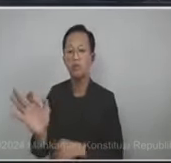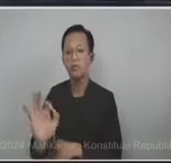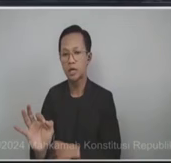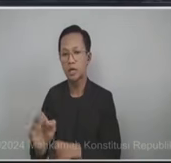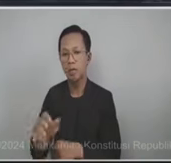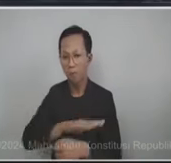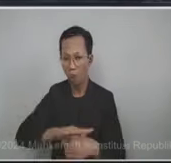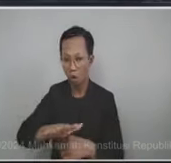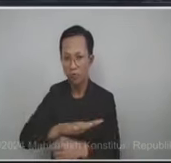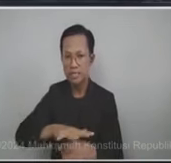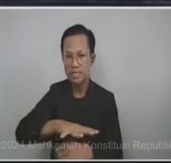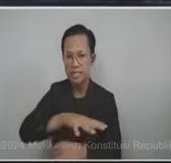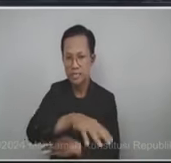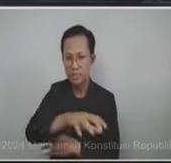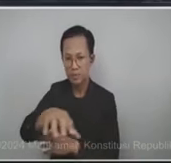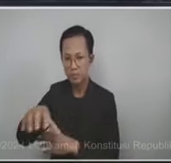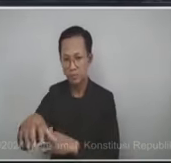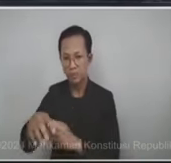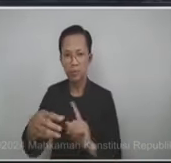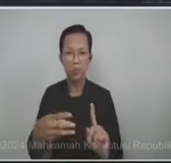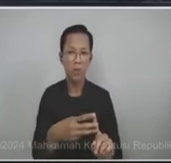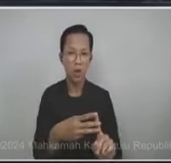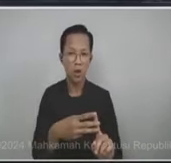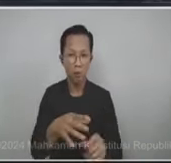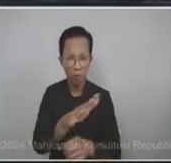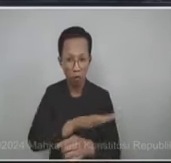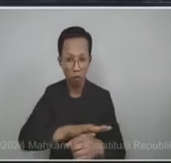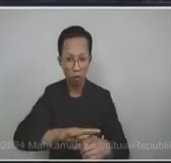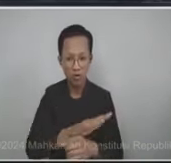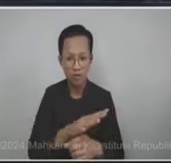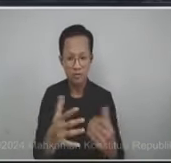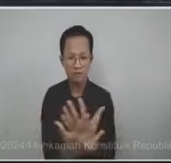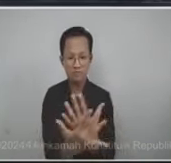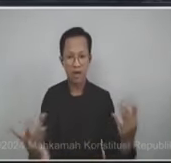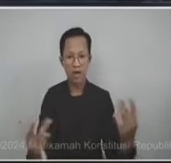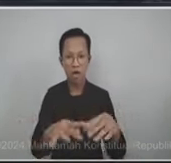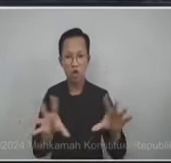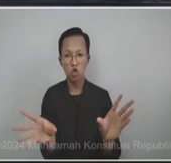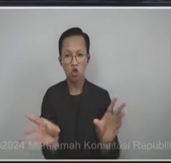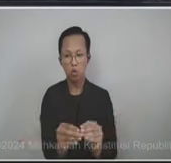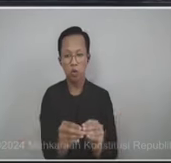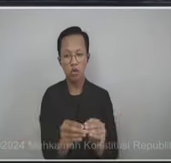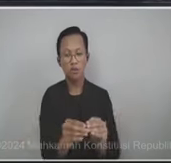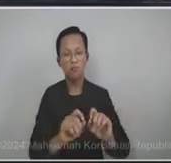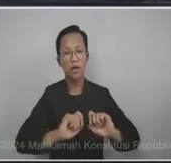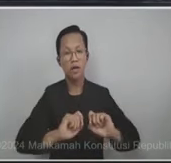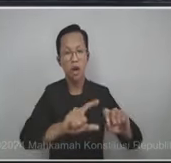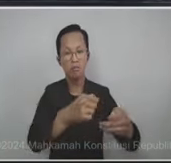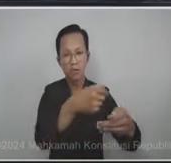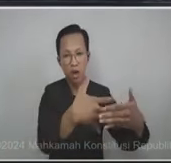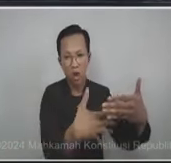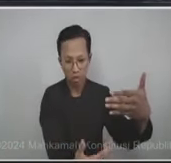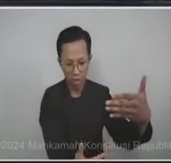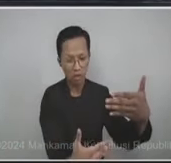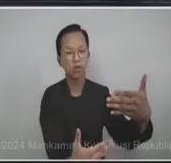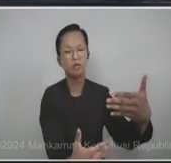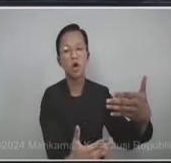tersebut b provinsi dengan jumlah penduduk yang termuat pada daftar pemilih tetap lebih dari 2 juta